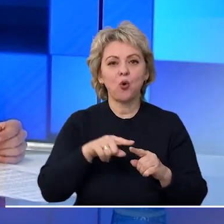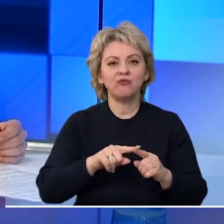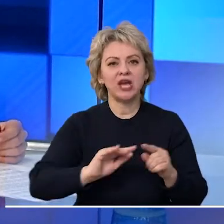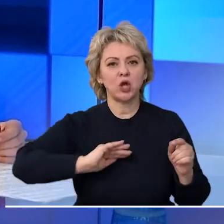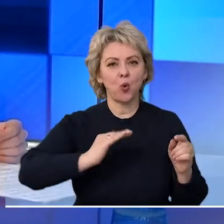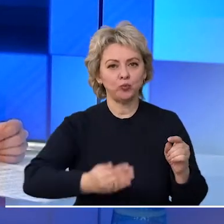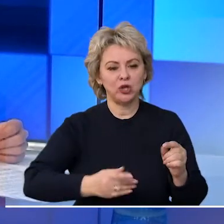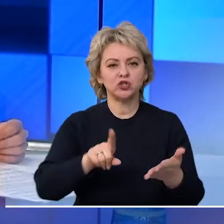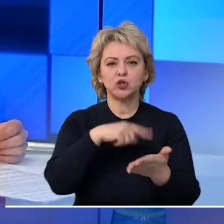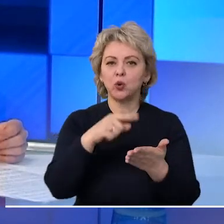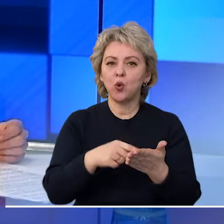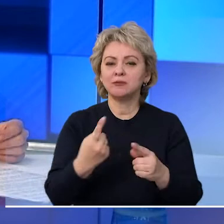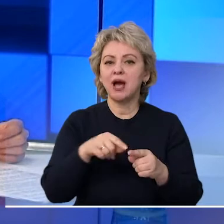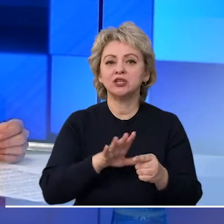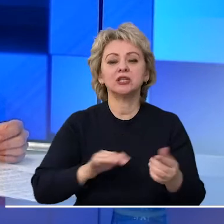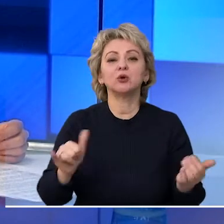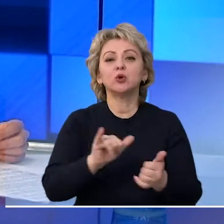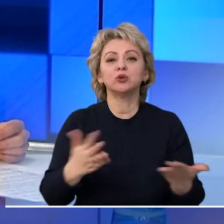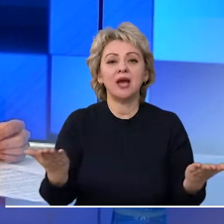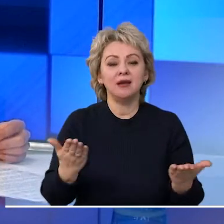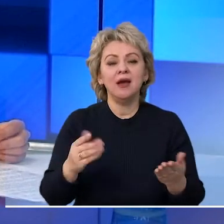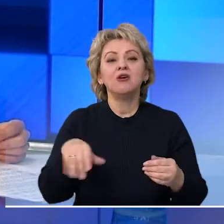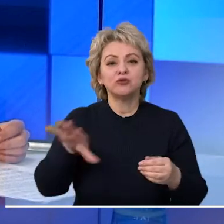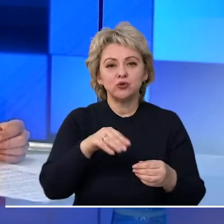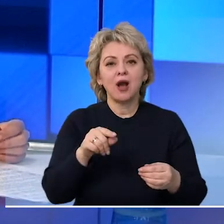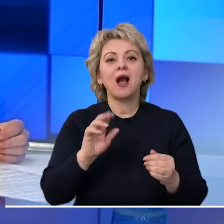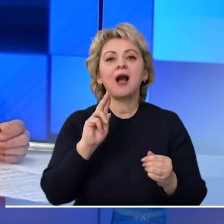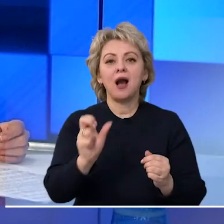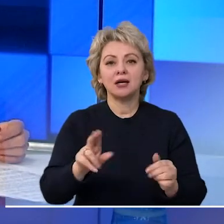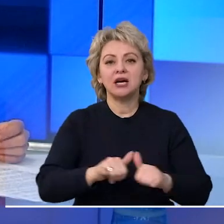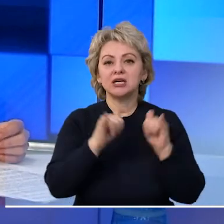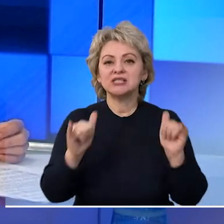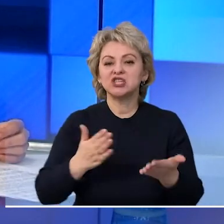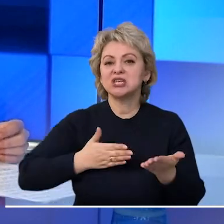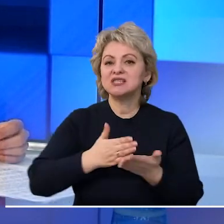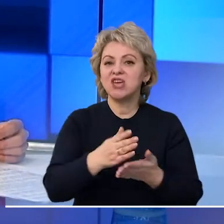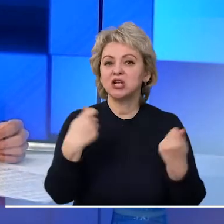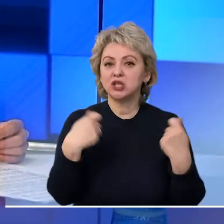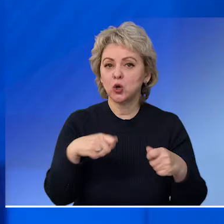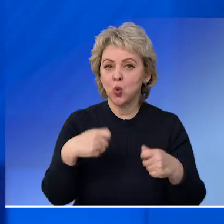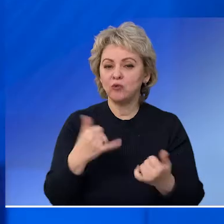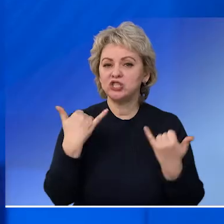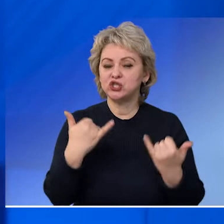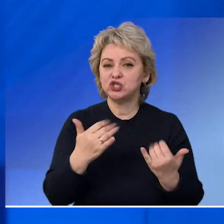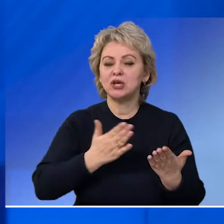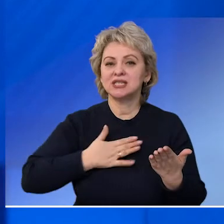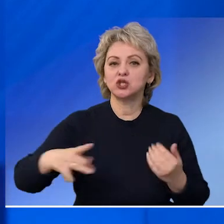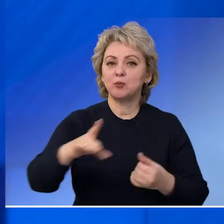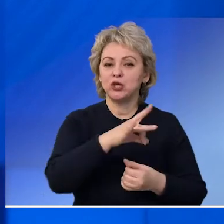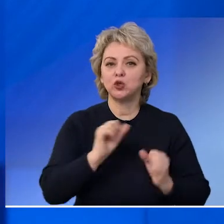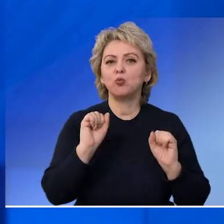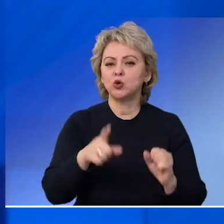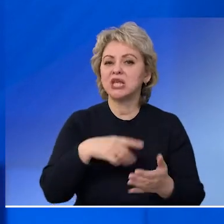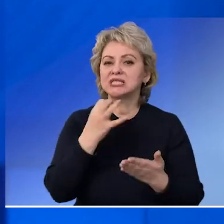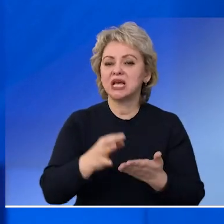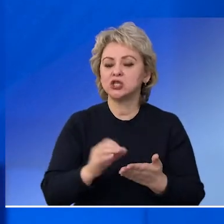— это купеческий город, и мы от этого никуда не денемся. А как развивается именно сфера торговли сейчас в нашем